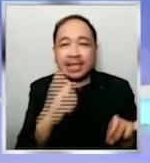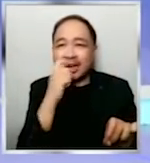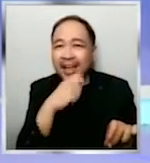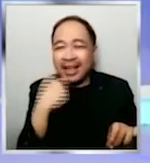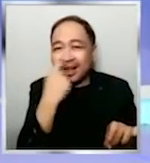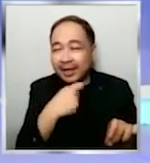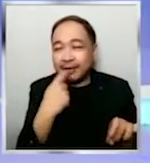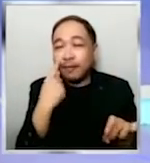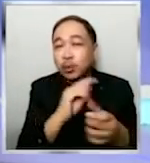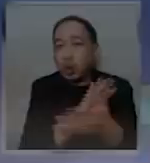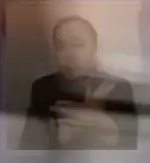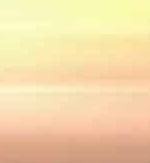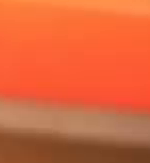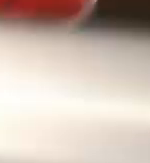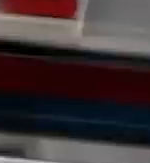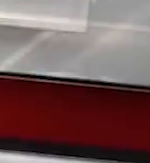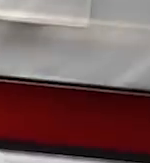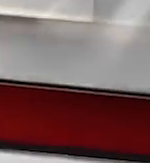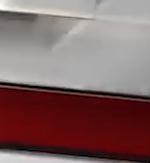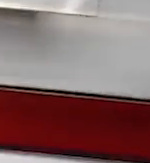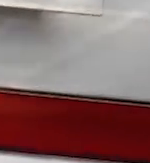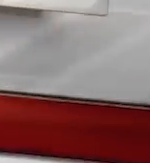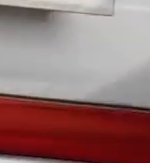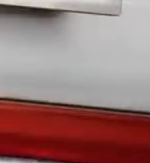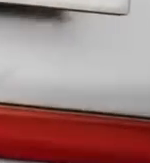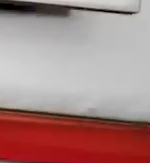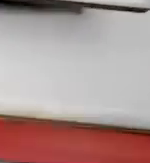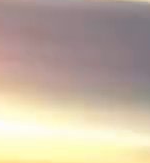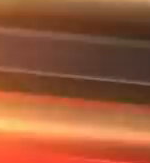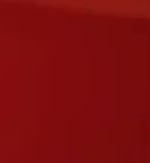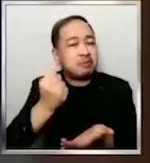Marisol Abdurrahman, exclusive.